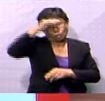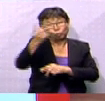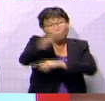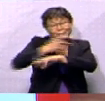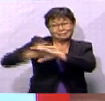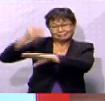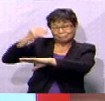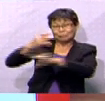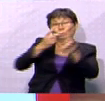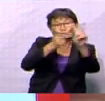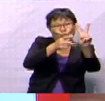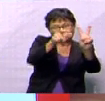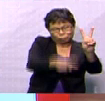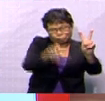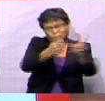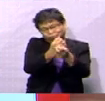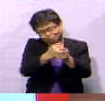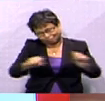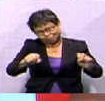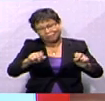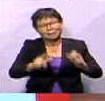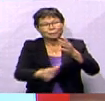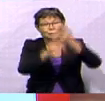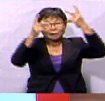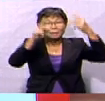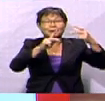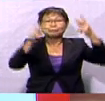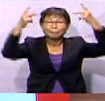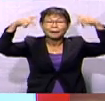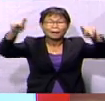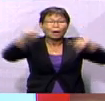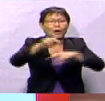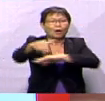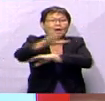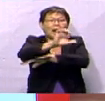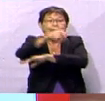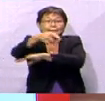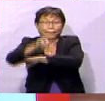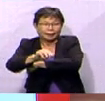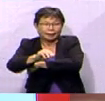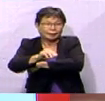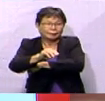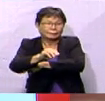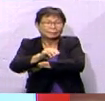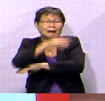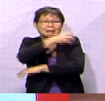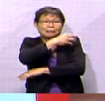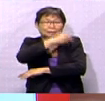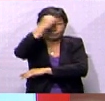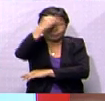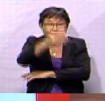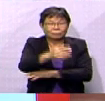hari lepas ditemui selamat. Timbalan Pengarah Operasi Maritim Wilayah Selatan, Kapten Maritim Sanifah Yusof